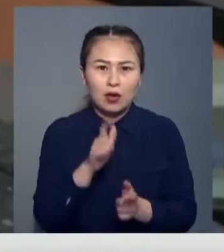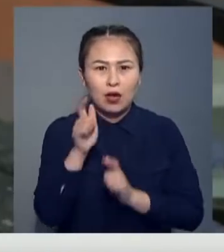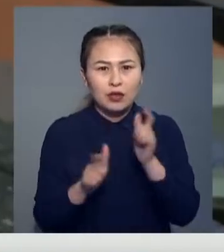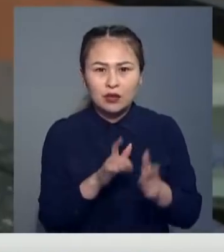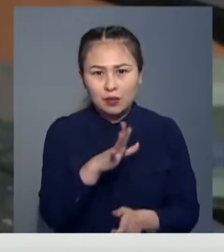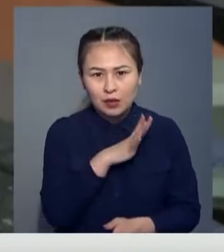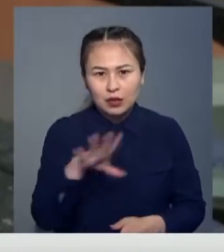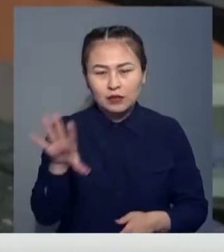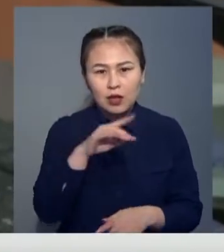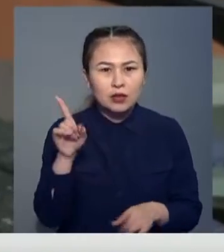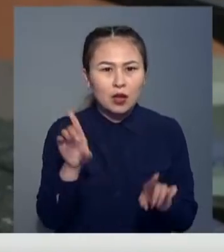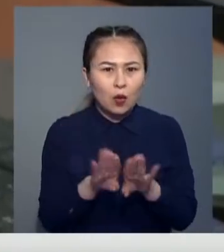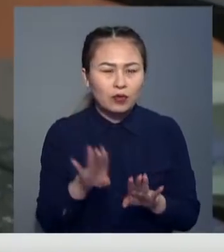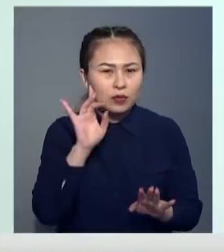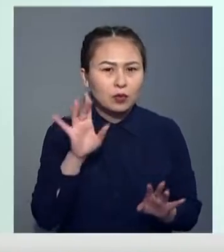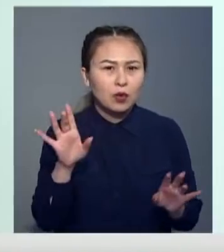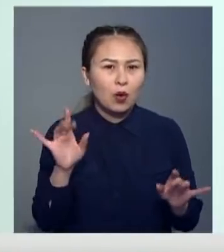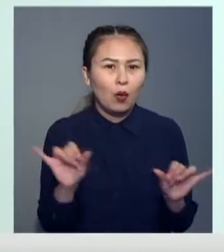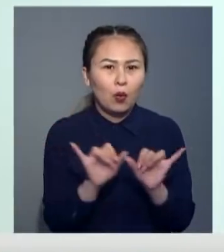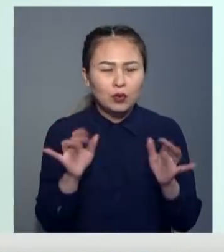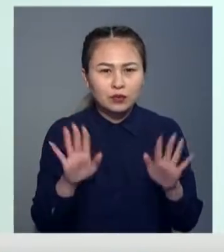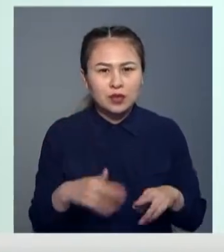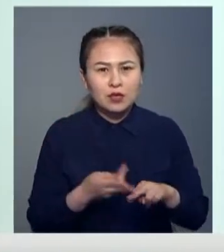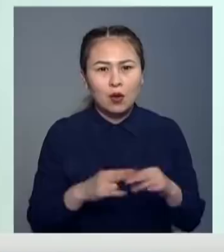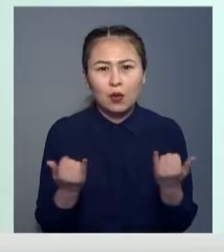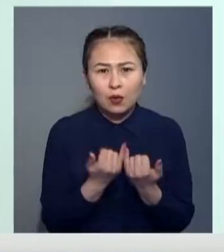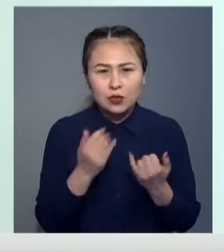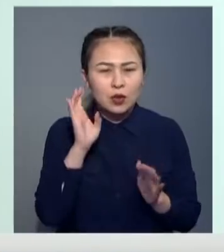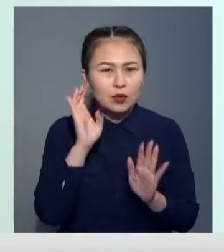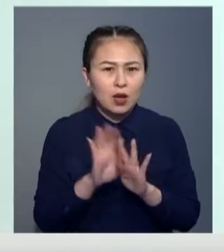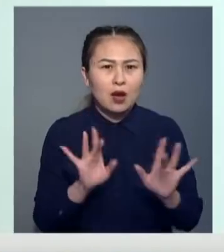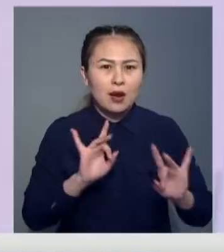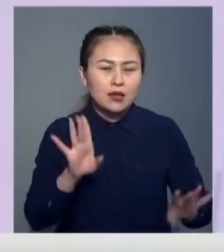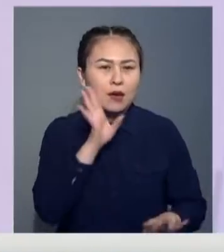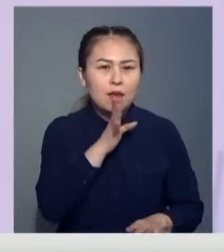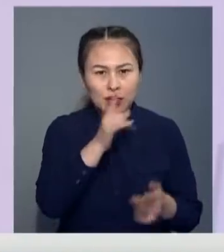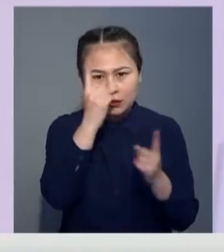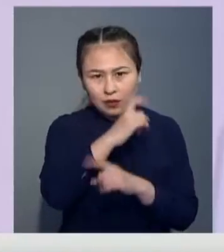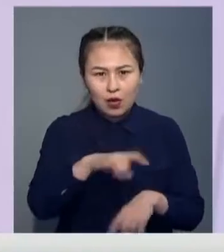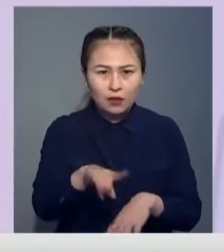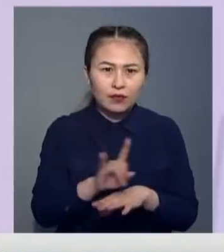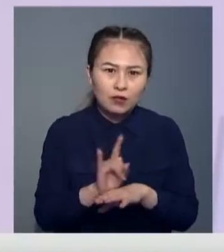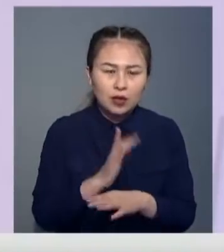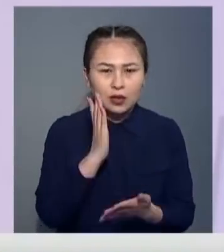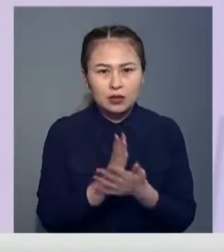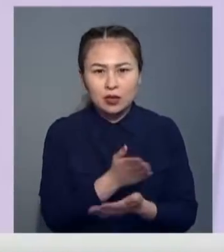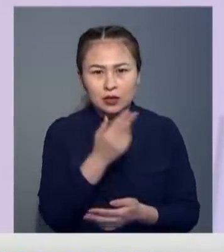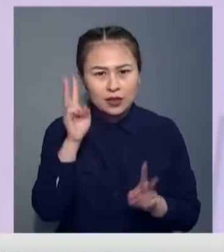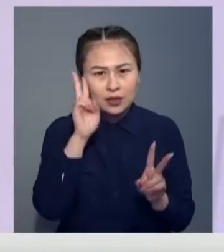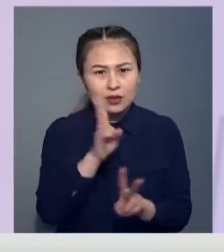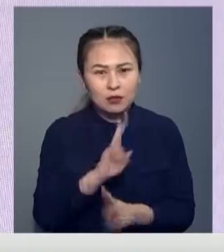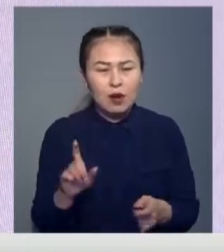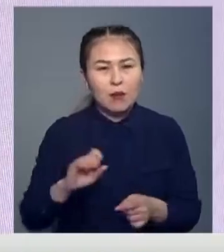шулатты. Ол бұл әңгімені қонақта отырып, басқа бір кісіден естігенін айтқан. Аталған әйел ақпараттың анық-қанығына мән берместен